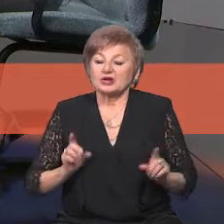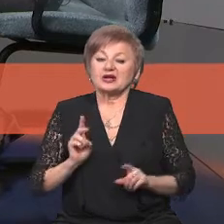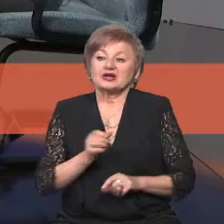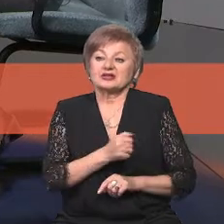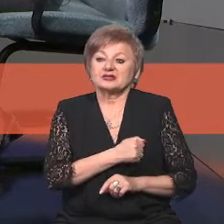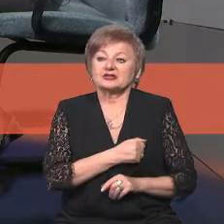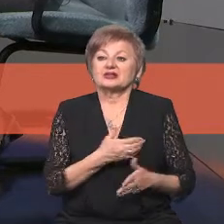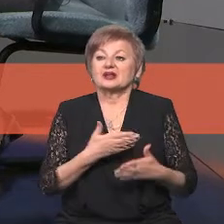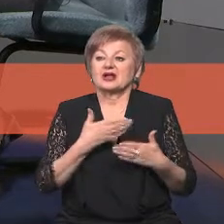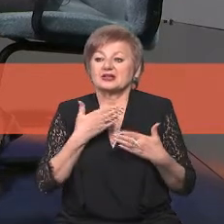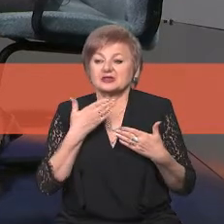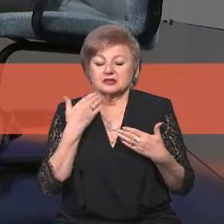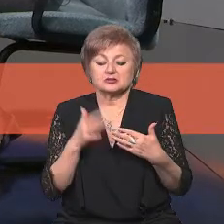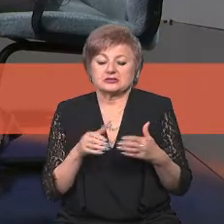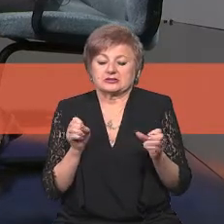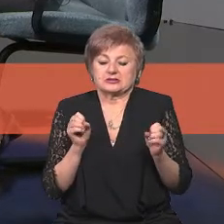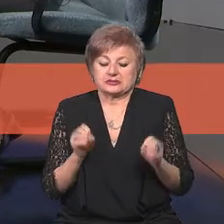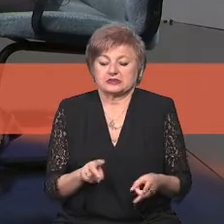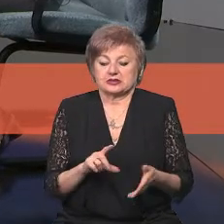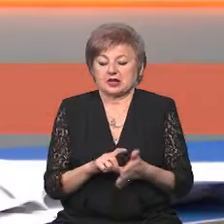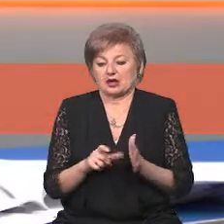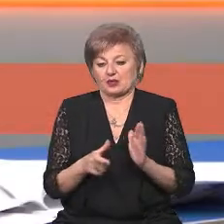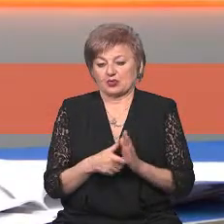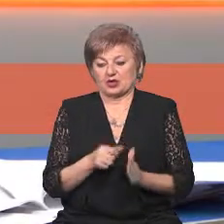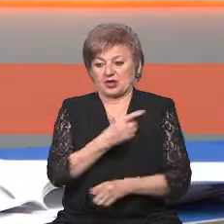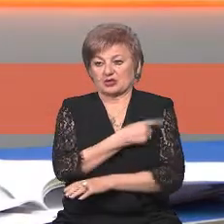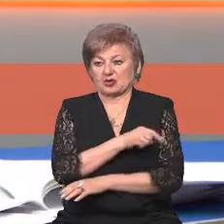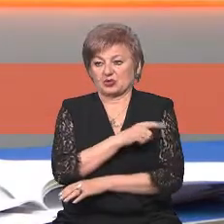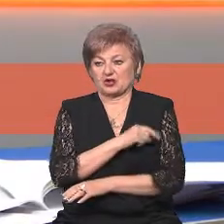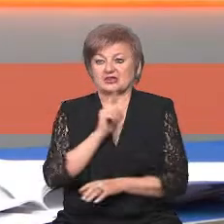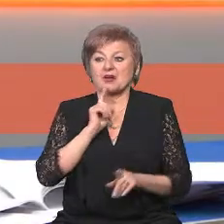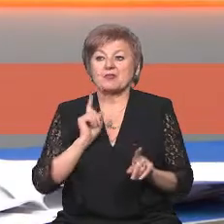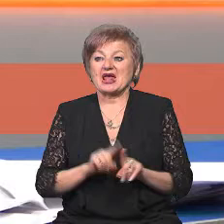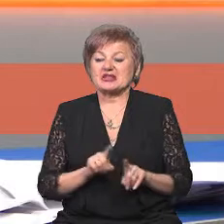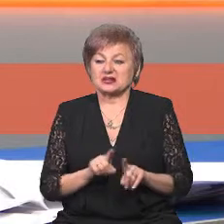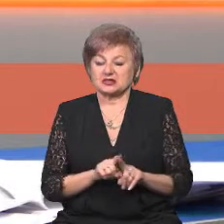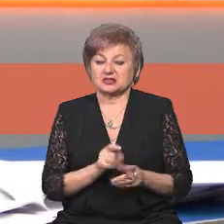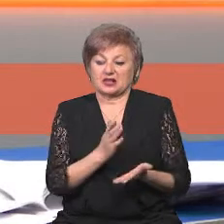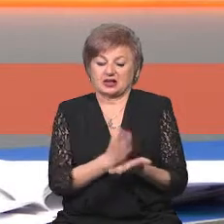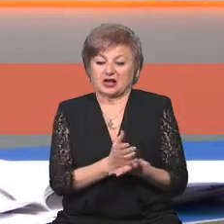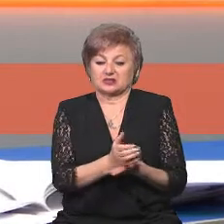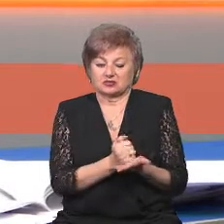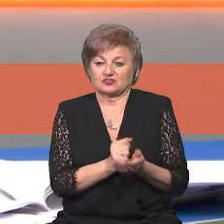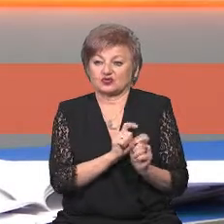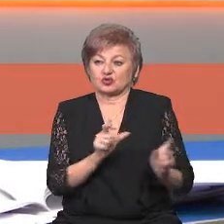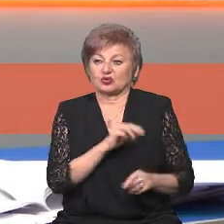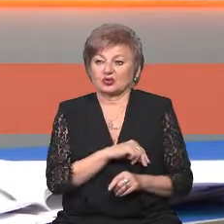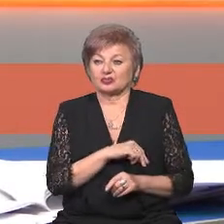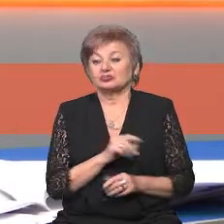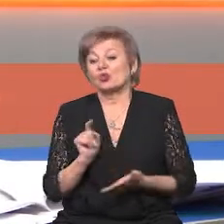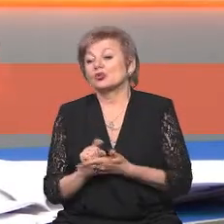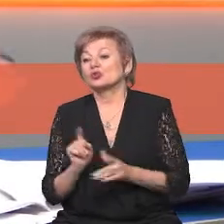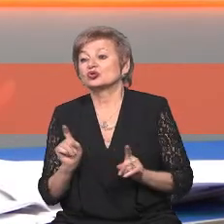жаль, немає ліцензованих медичних кабінетів. І ті медичні сестри, яких ми зберігаємо в штатному розписі, їх функції